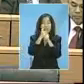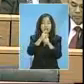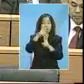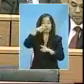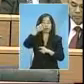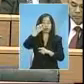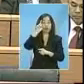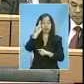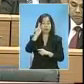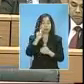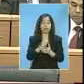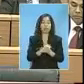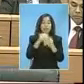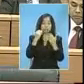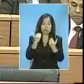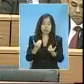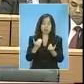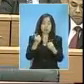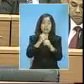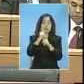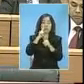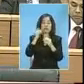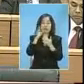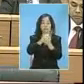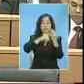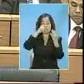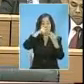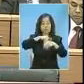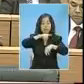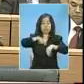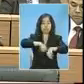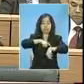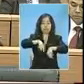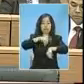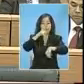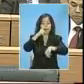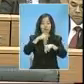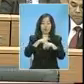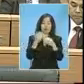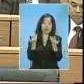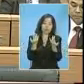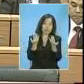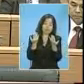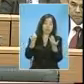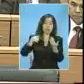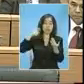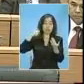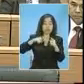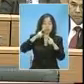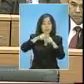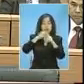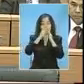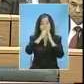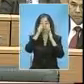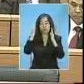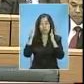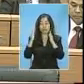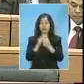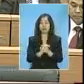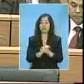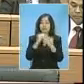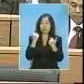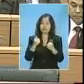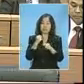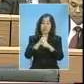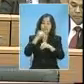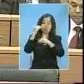2ฉบับเลยทำให้ประเทศชาติเสียเวลารอการตีความไปเป็นเดือนๆแทนที่จะได้